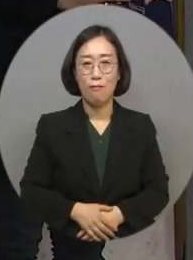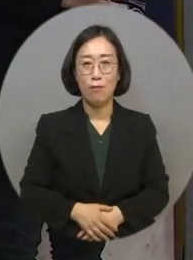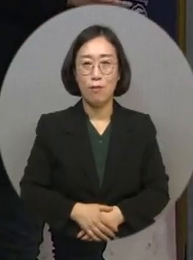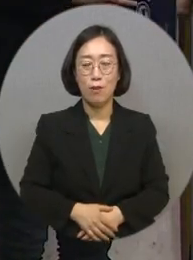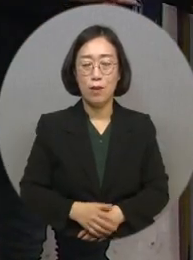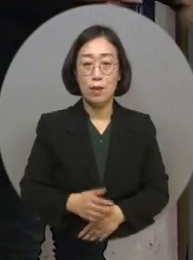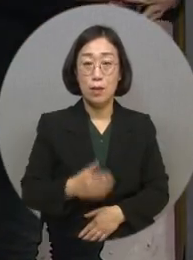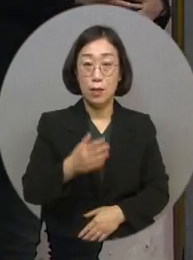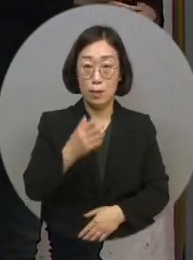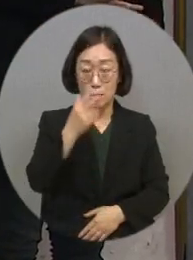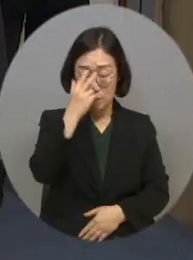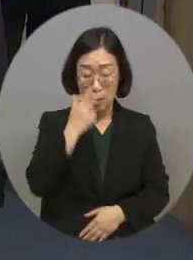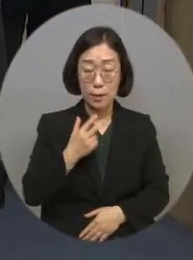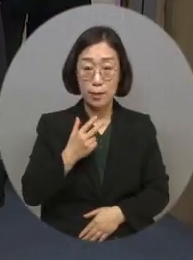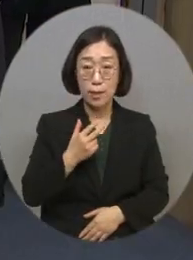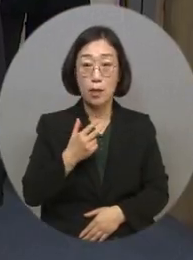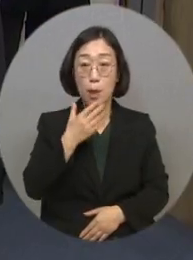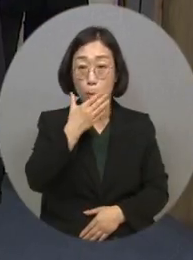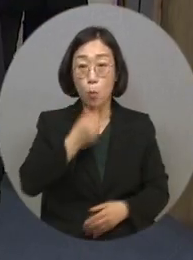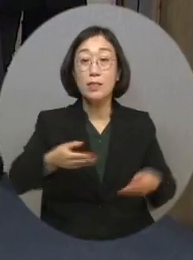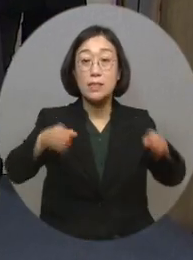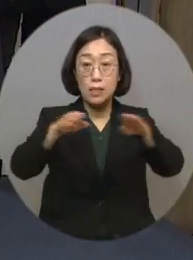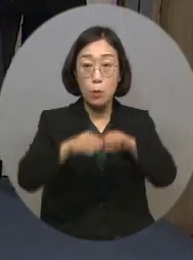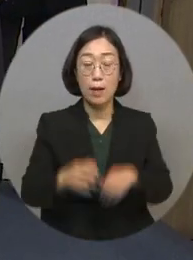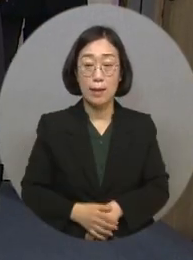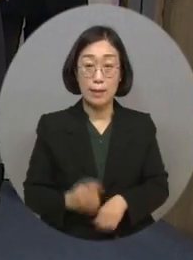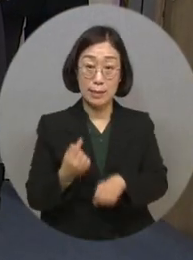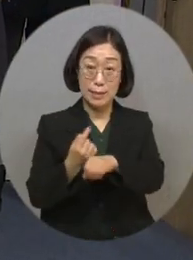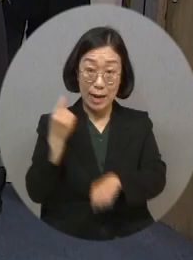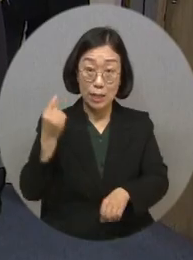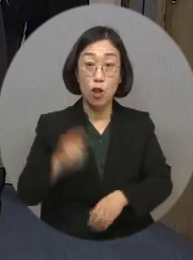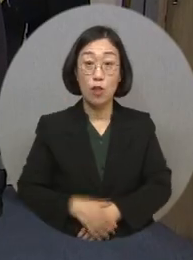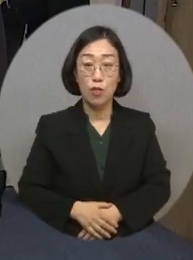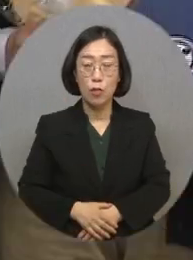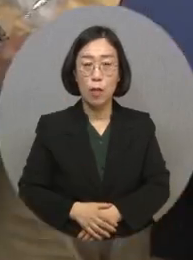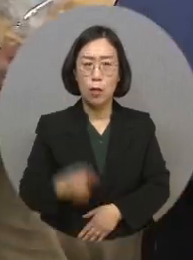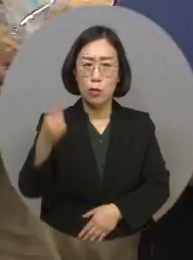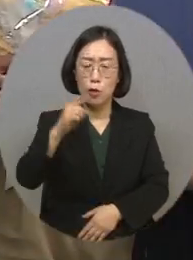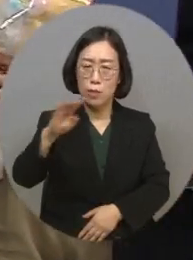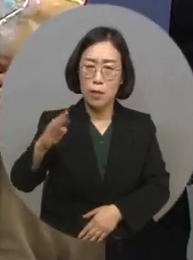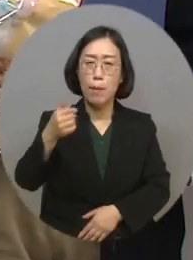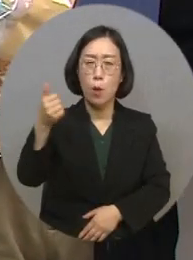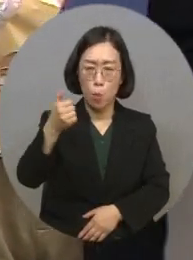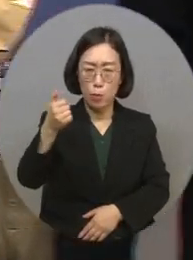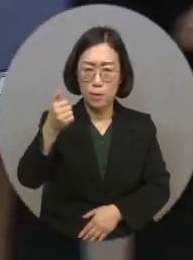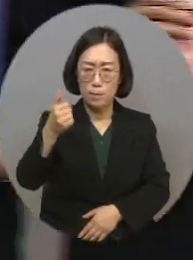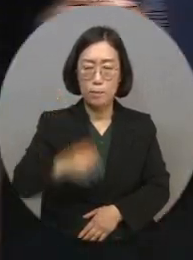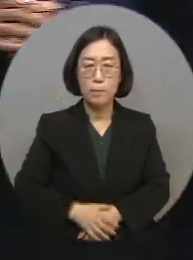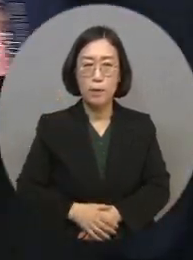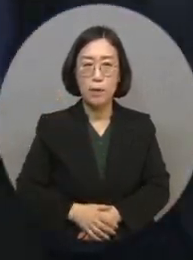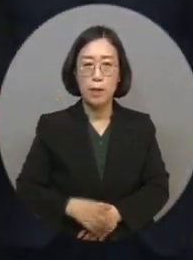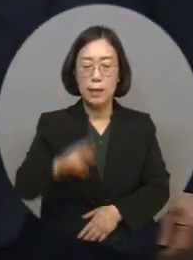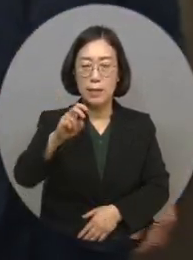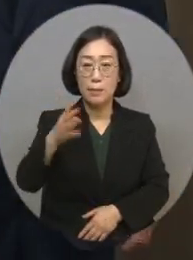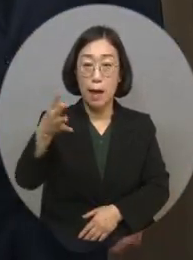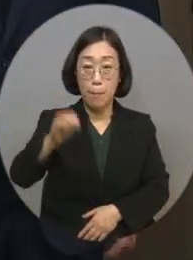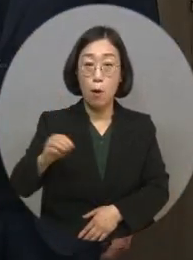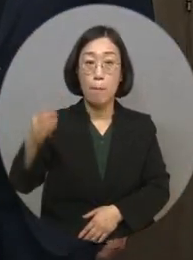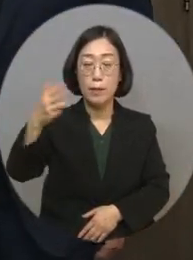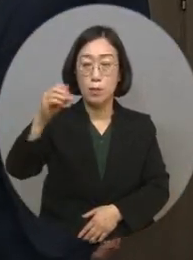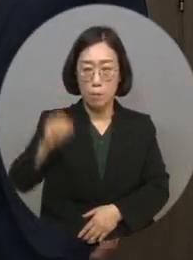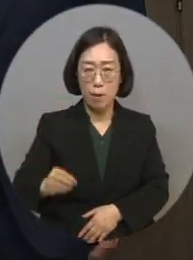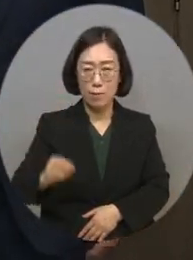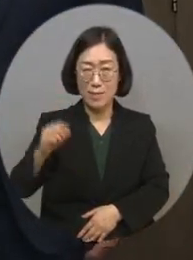시각장애인 복지관은 지난해 하반기까지 시각장애 대학생 150여명에게 약 23억 8천만 원의